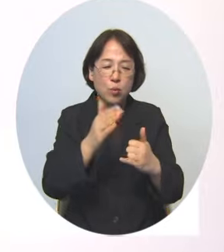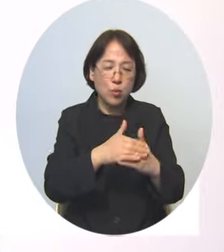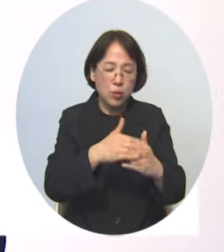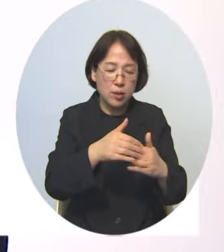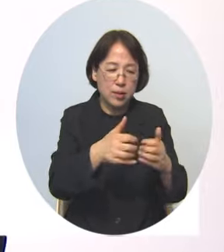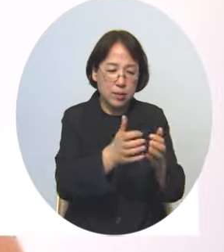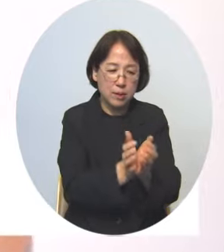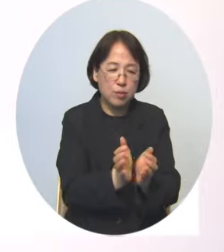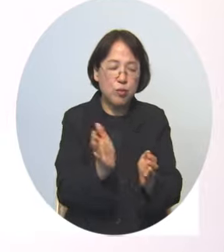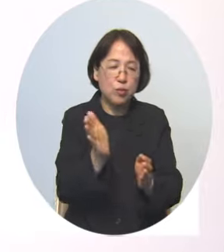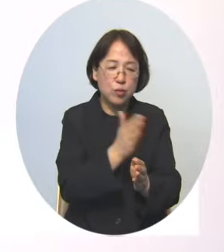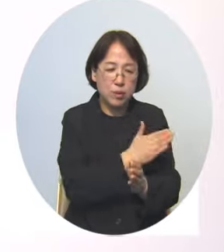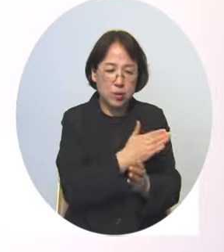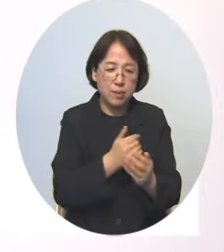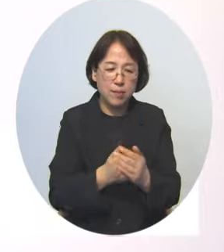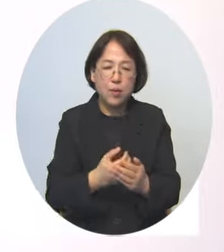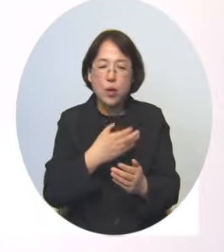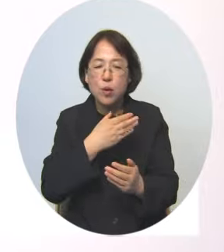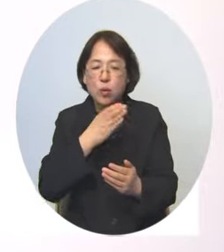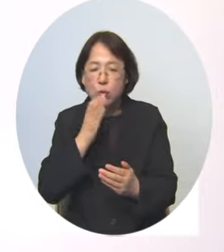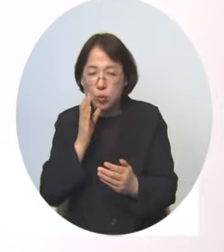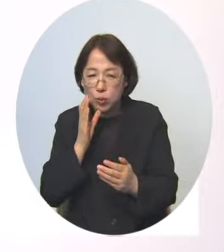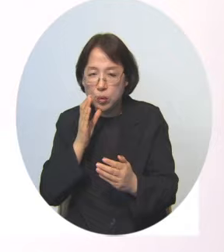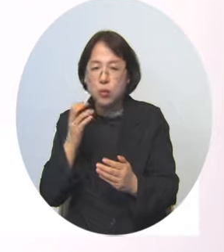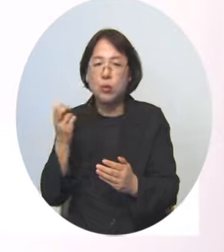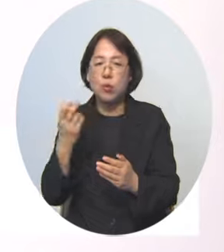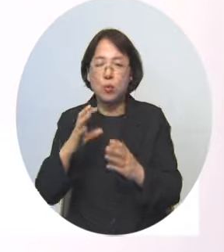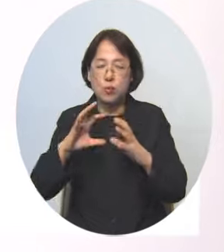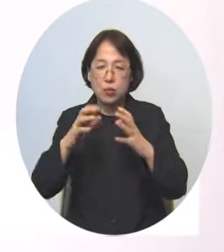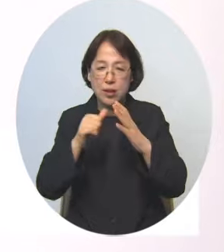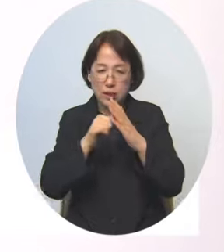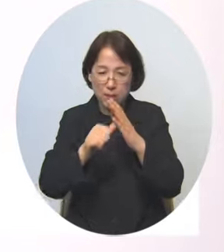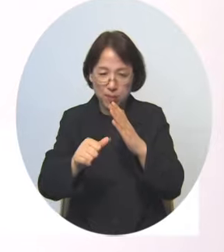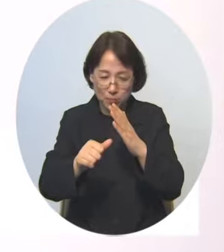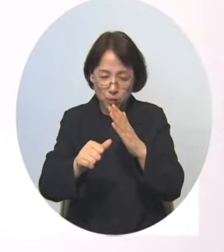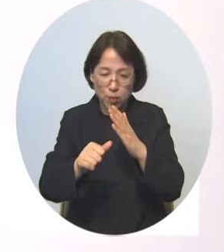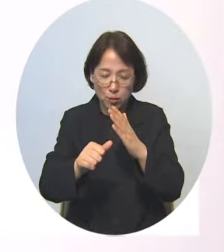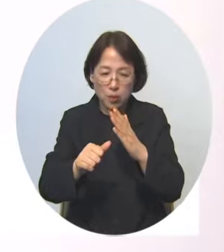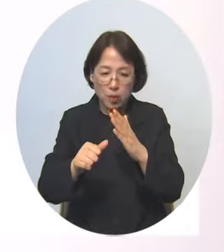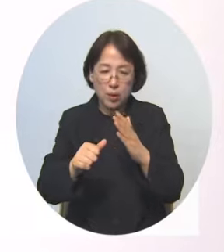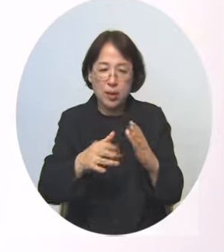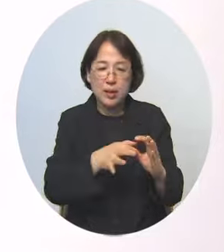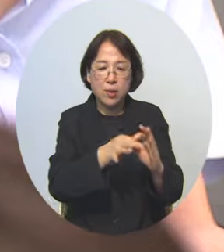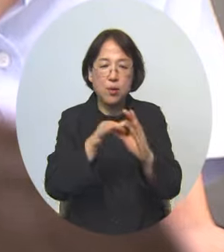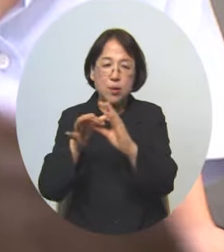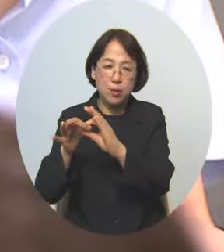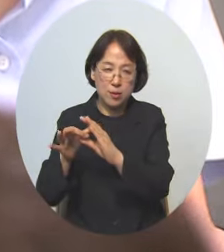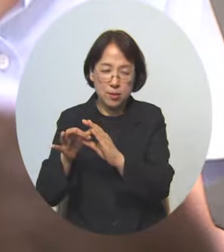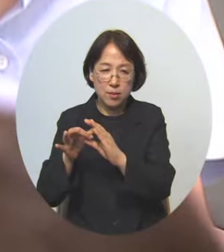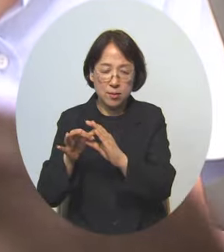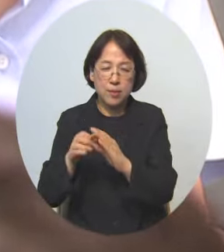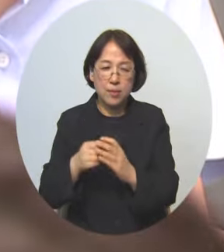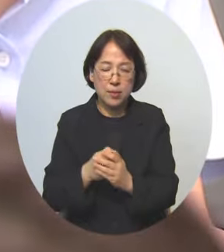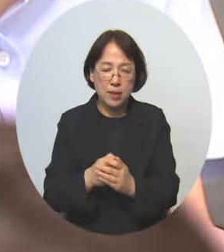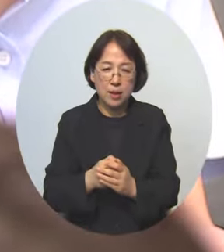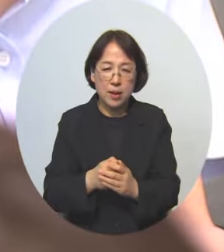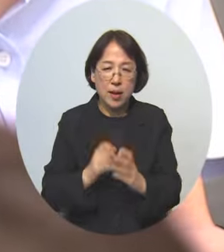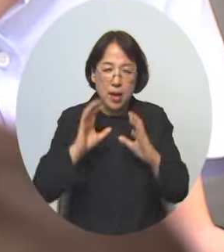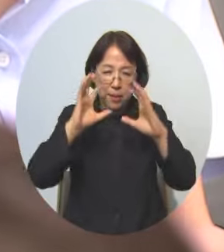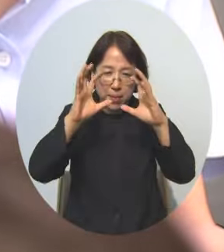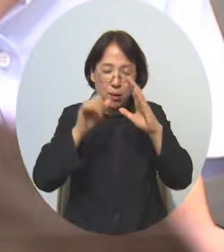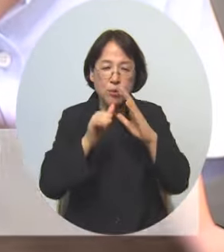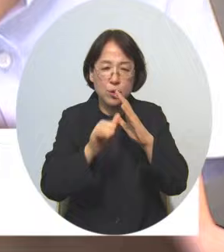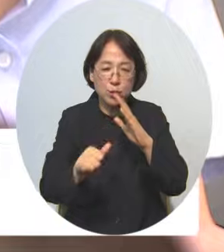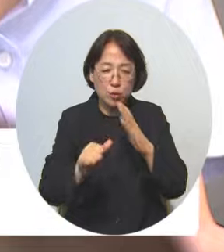팀부터 이제 시니어, 이제 저희 국가대표 선수까지 그 연결되는. 이어 배구 선수들의